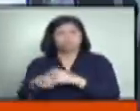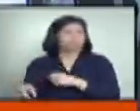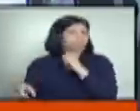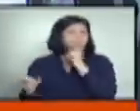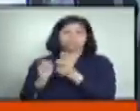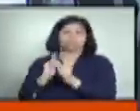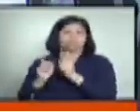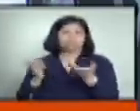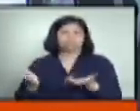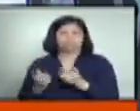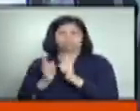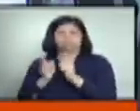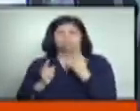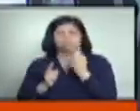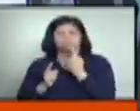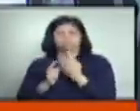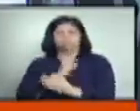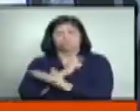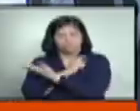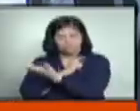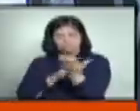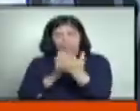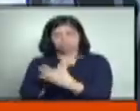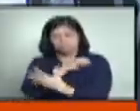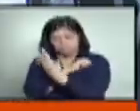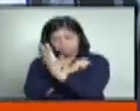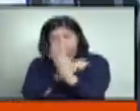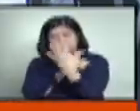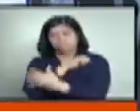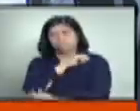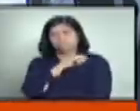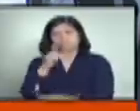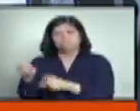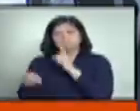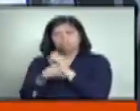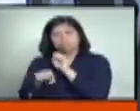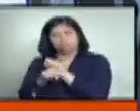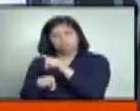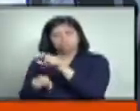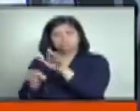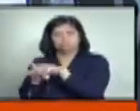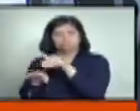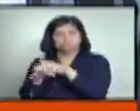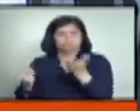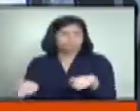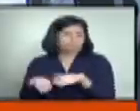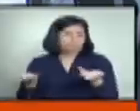kita kinausap dito. Ang kinakausap ko, sila. Silang lima. Kasi sila po ang dehado rito.